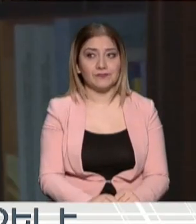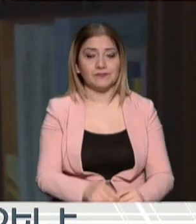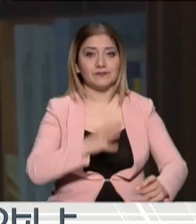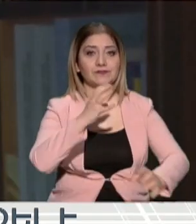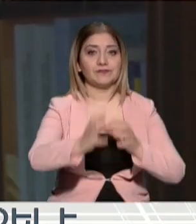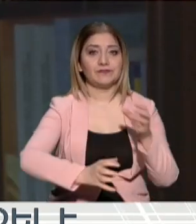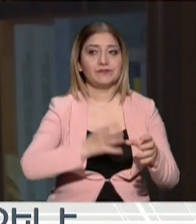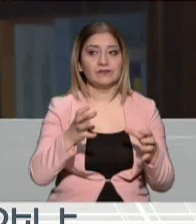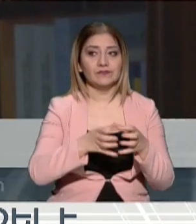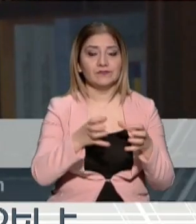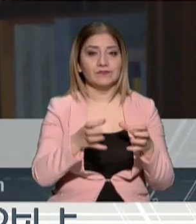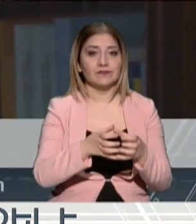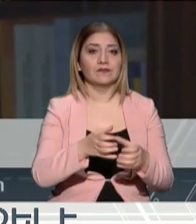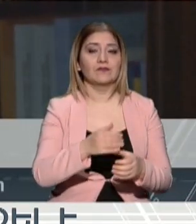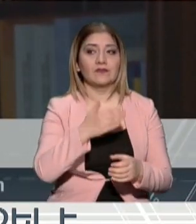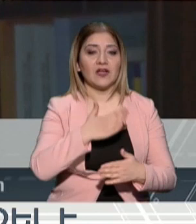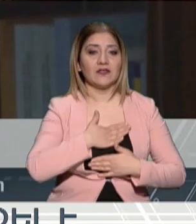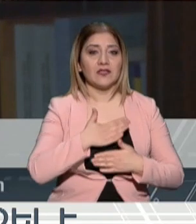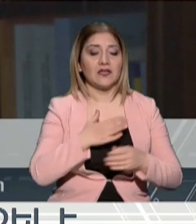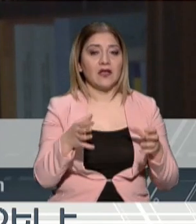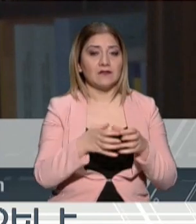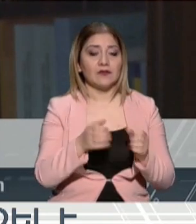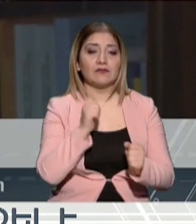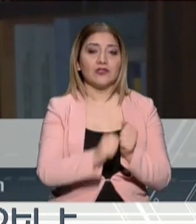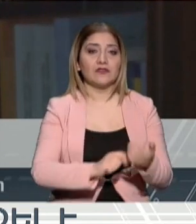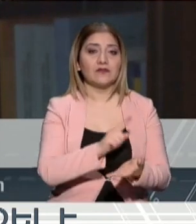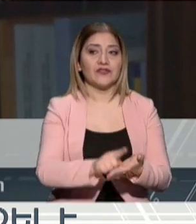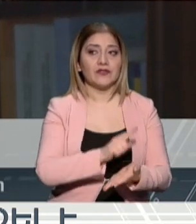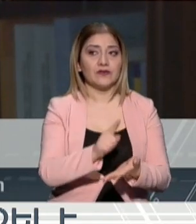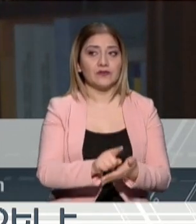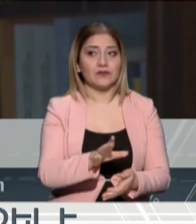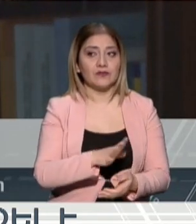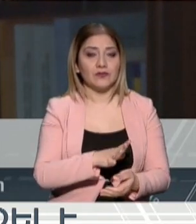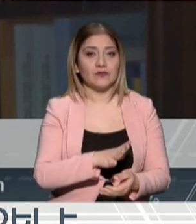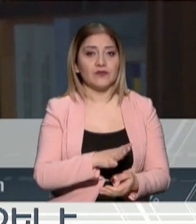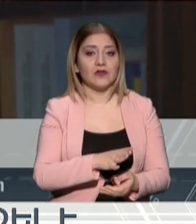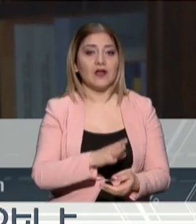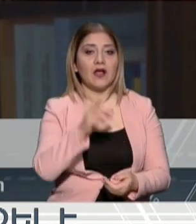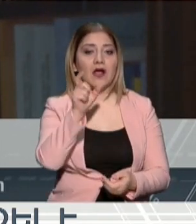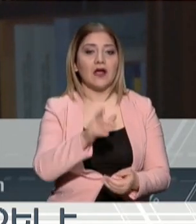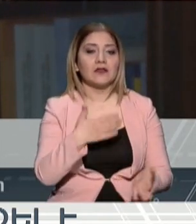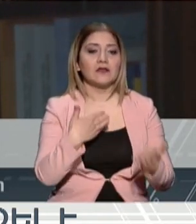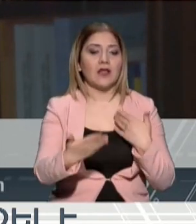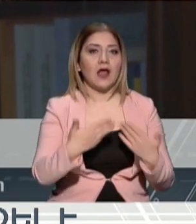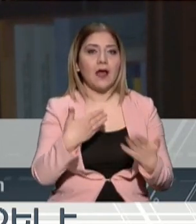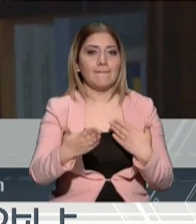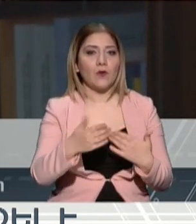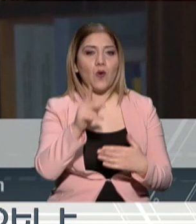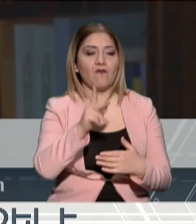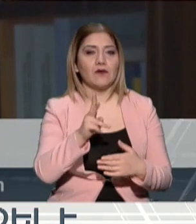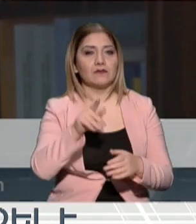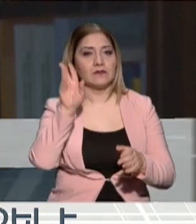Միջազգային կառույցները, քաղաքացիական հասարակության ներկայացուցիչները բազմիցս բարձրաձայնում էին, որ ենթակայական հարաբերությունների տակ գտնվող